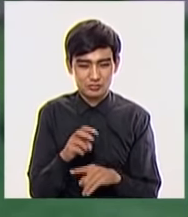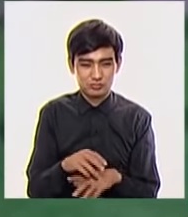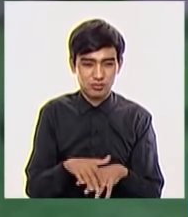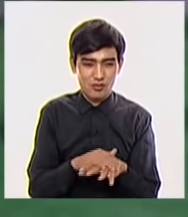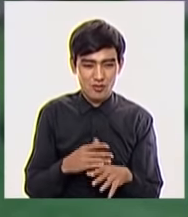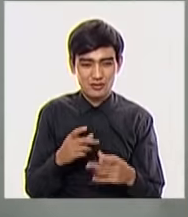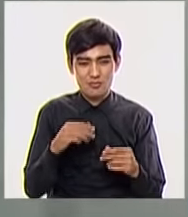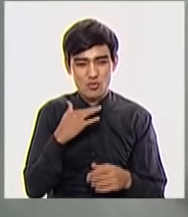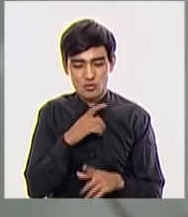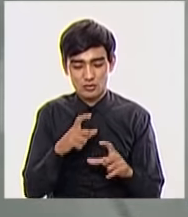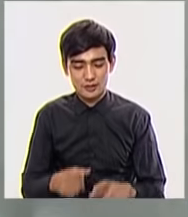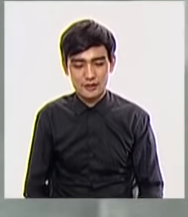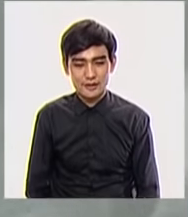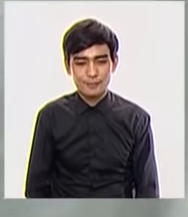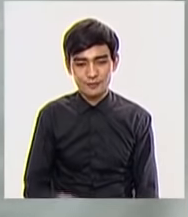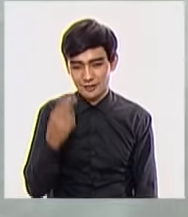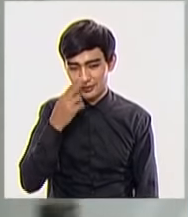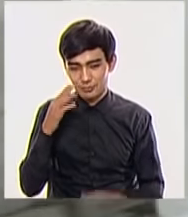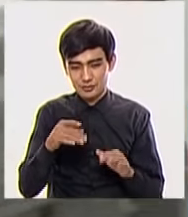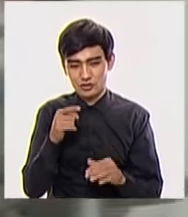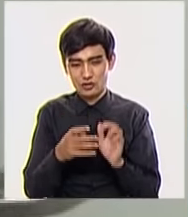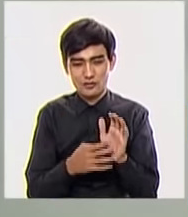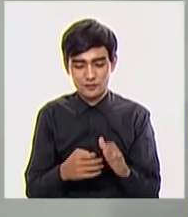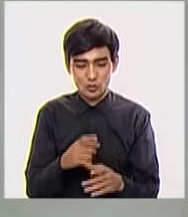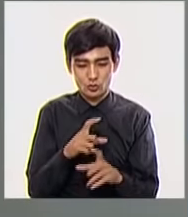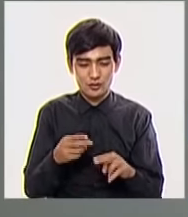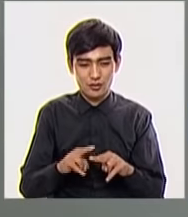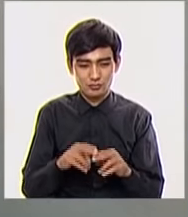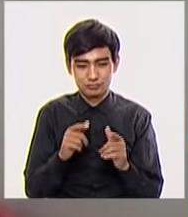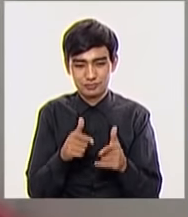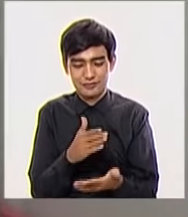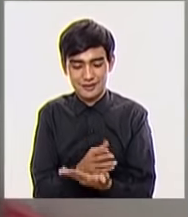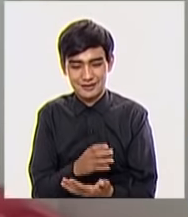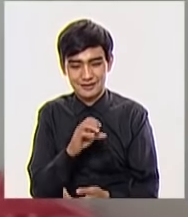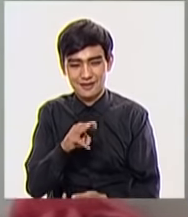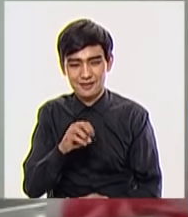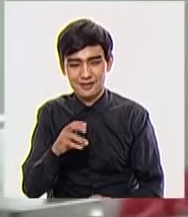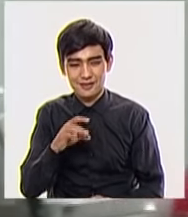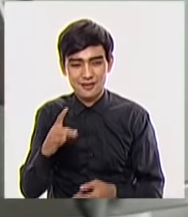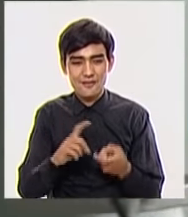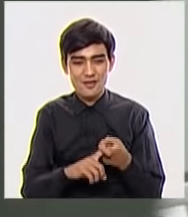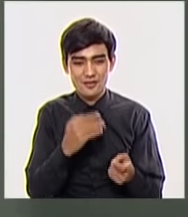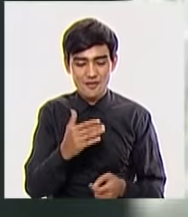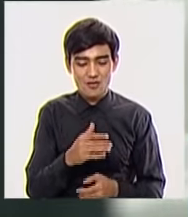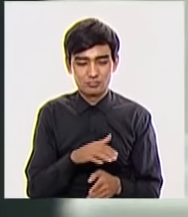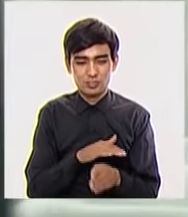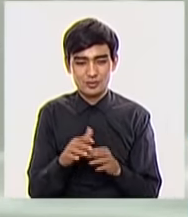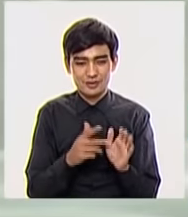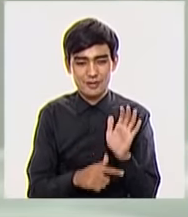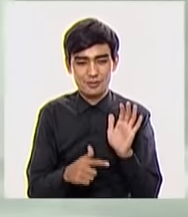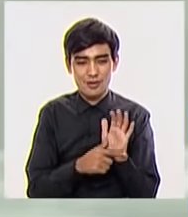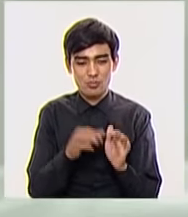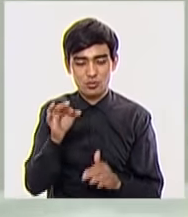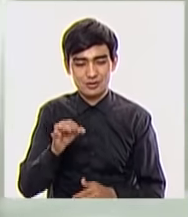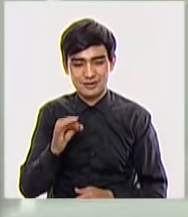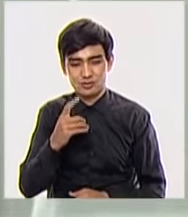массового скопления. В столице почти 1900 пациентов находится в инфекционных стационарах. Загруженность коек в 77%, из